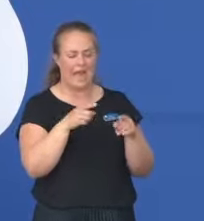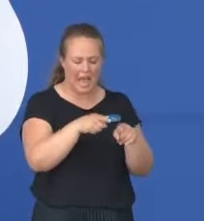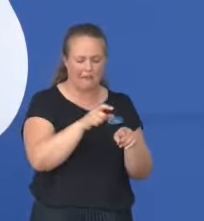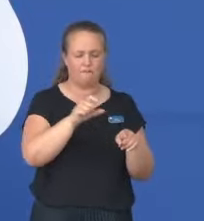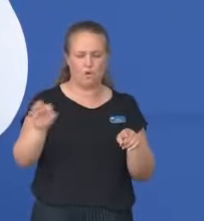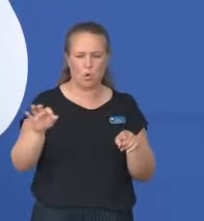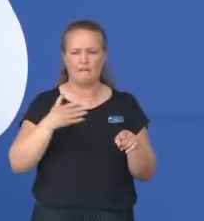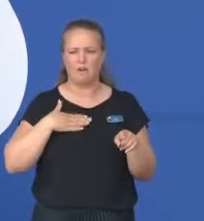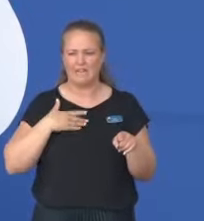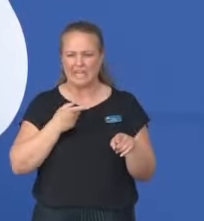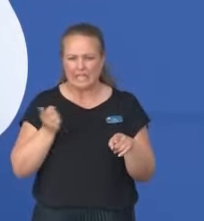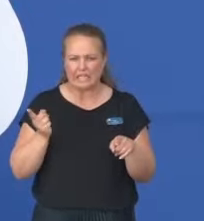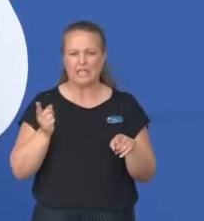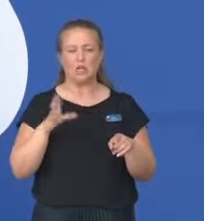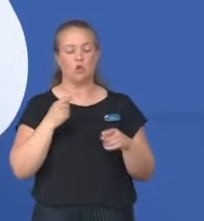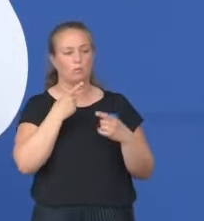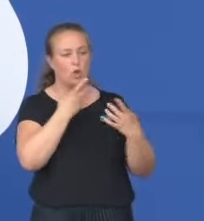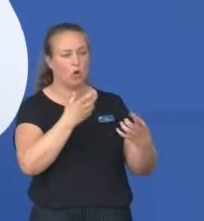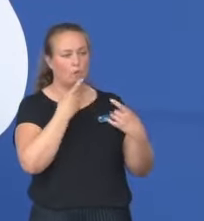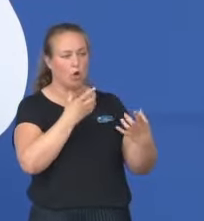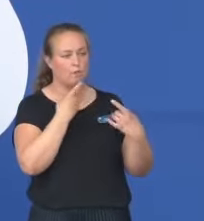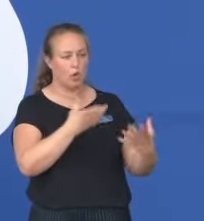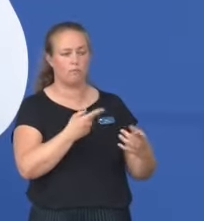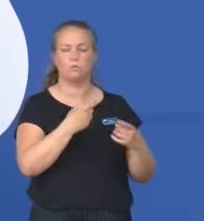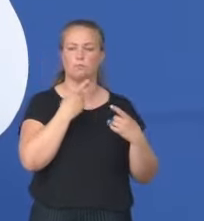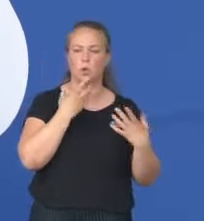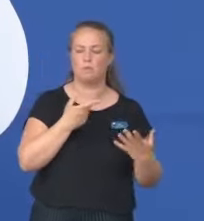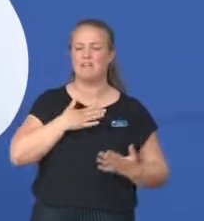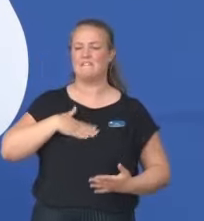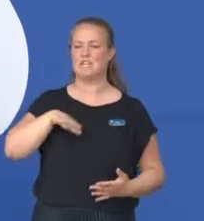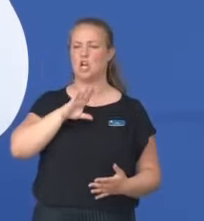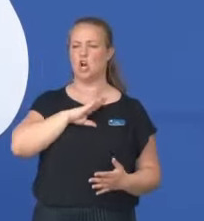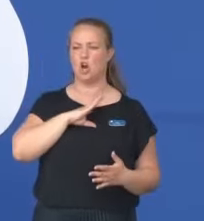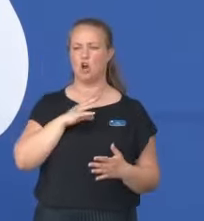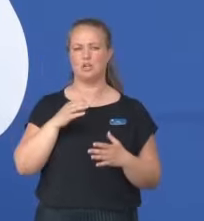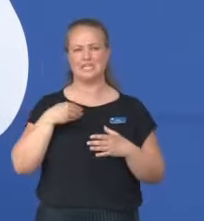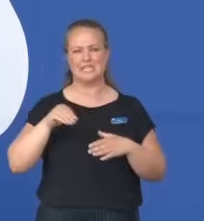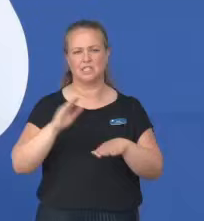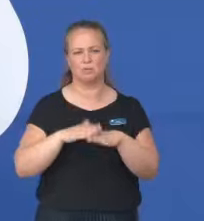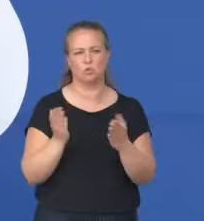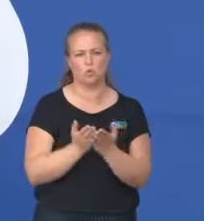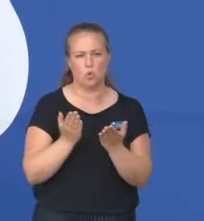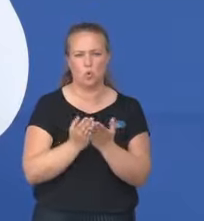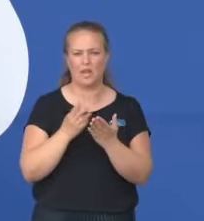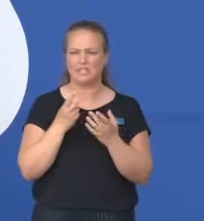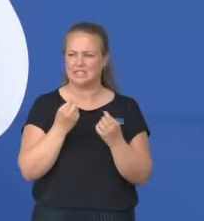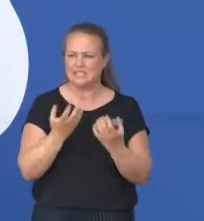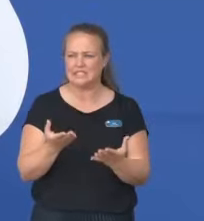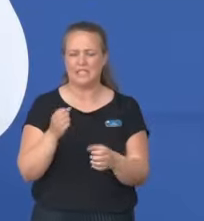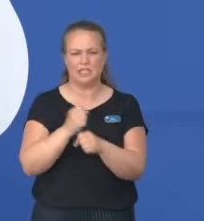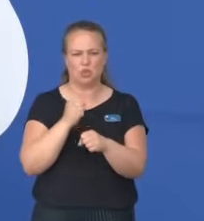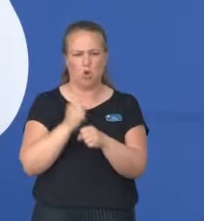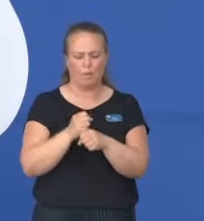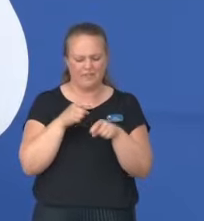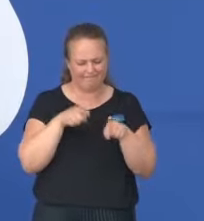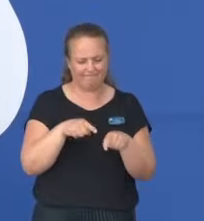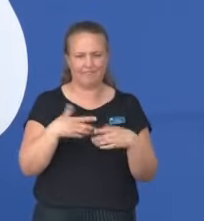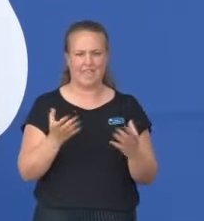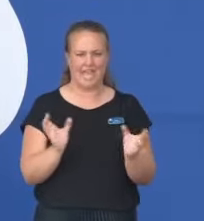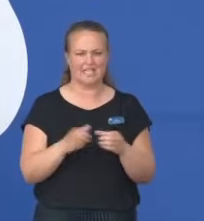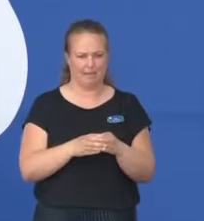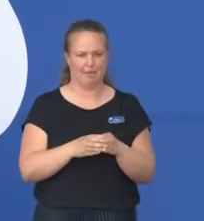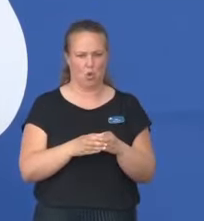såklart se satsningar så att deras barn klarar skolan. De vill se till att folk som är här också kan få jobb. Det är det som är sammanhållning. Trygghet i grunden, att man kan få jobb,